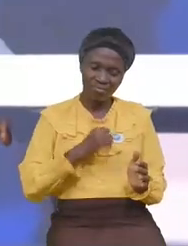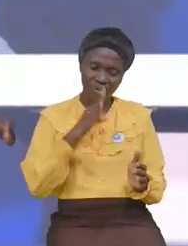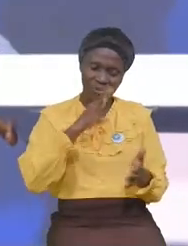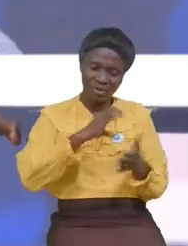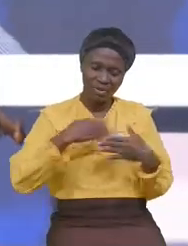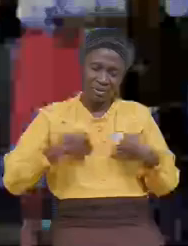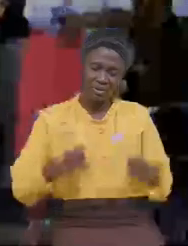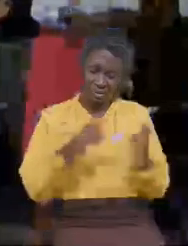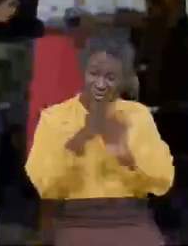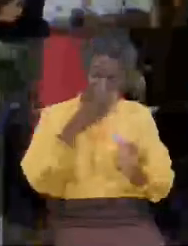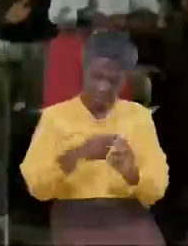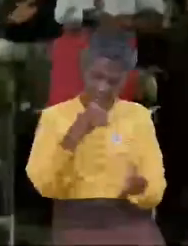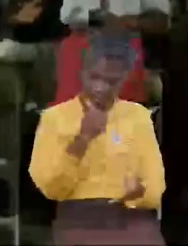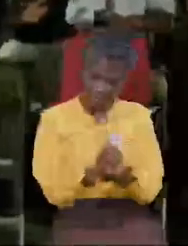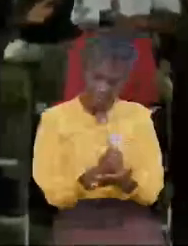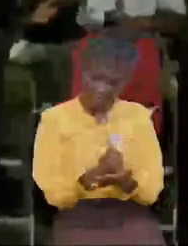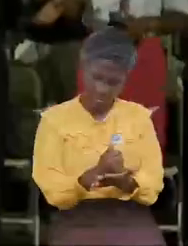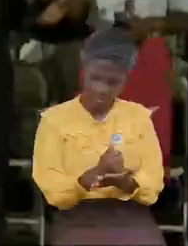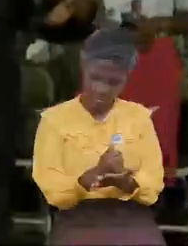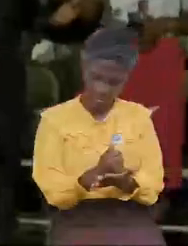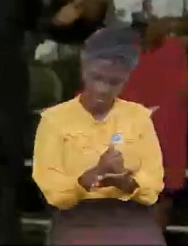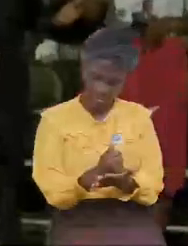sois guéri au nom de Jésus-Christ.